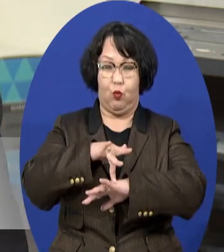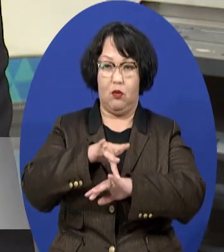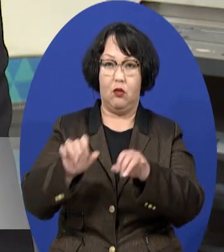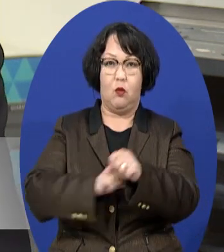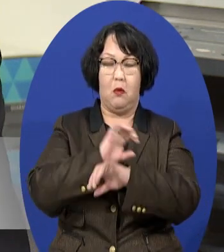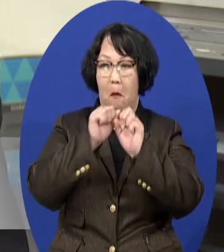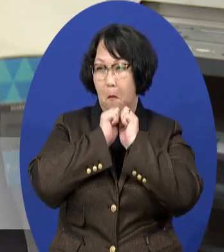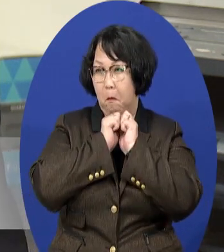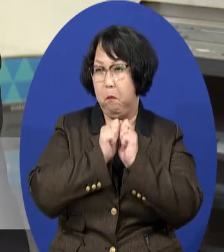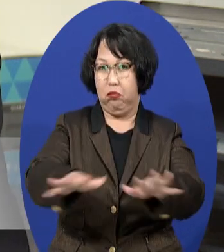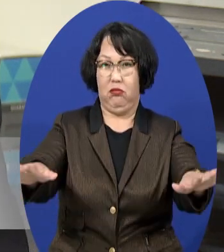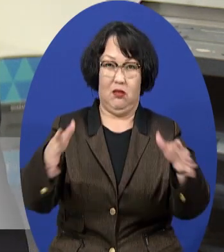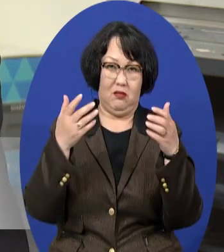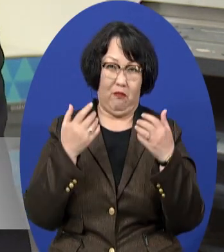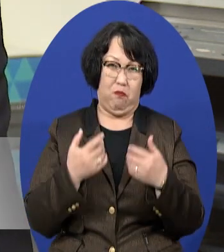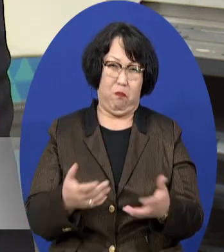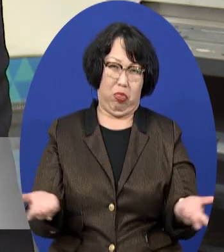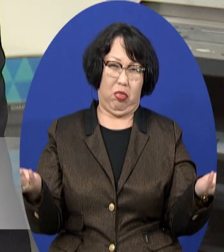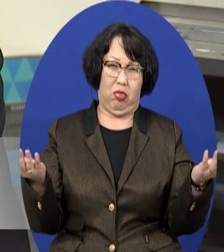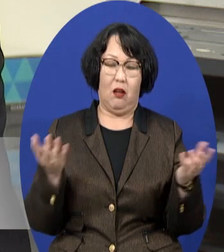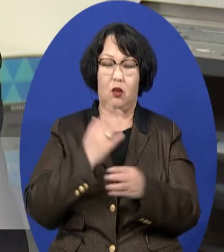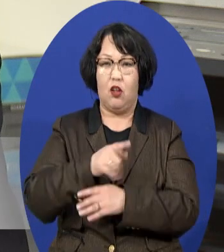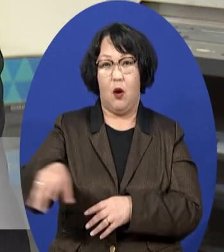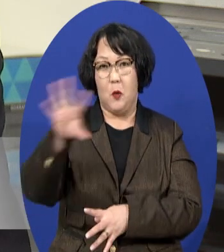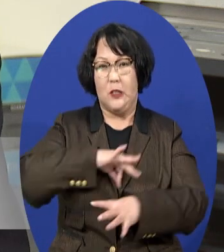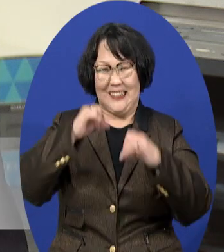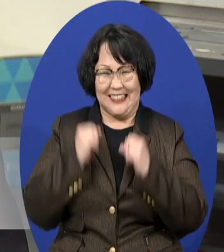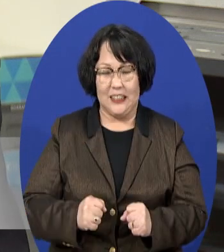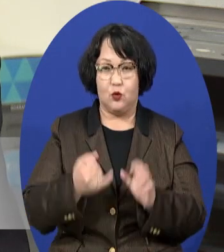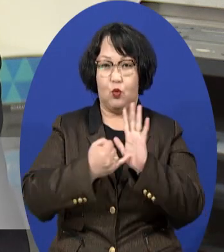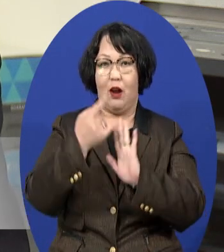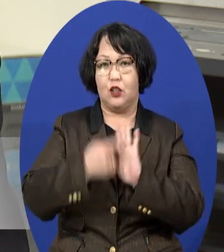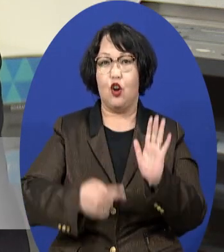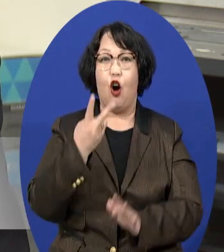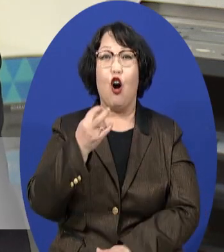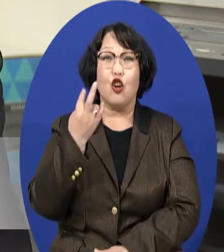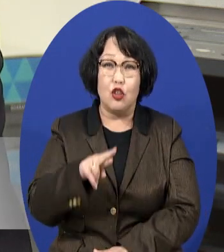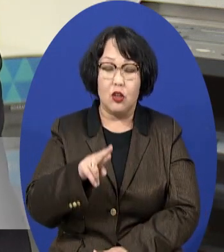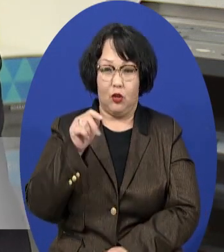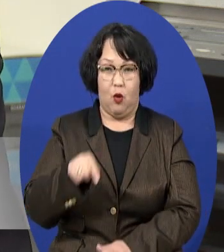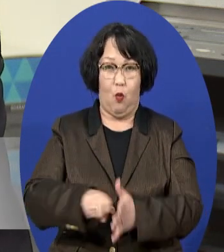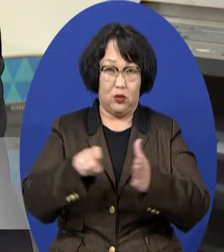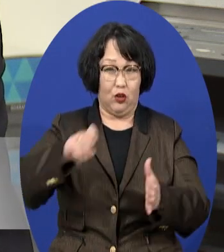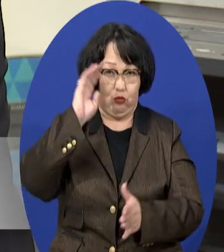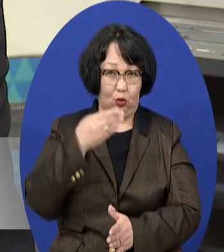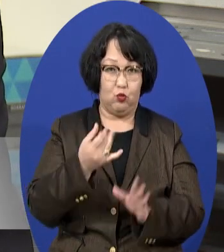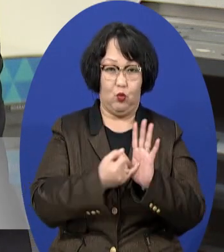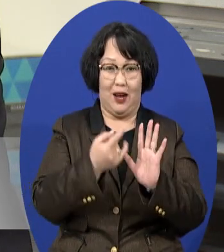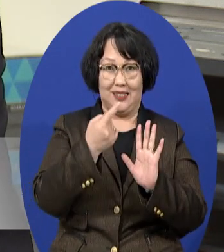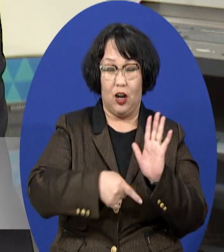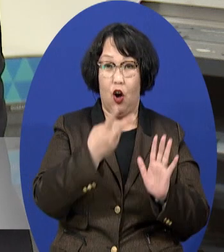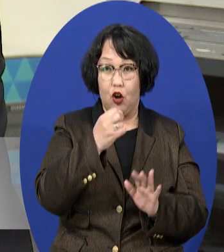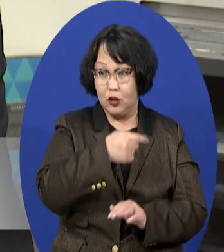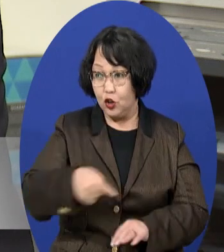Тийм учраас одоо бүгдээрээ хичээе. Энэ яаж хийе вэ гэхээр өнөөдөр 6 сарын 20. Би бүр хугацаа заагаад байгаа шүү. 6 сарын 20-ноос 7 сарын 1